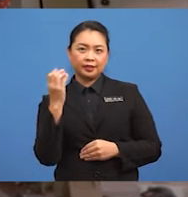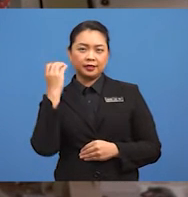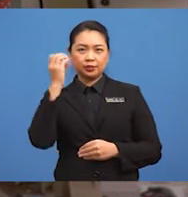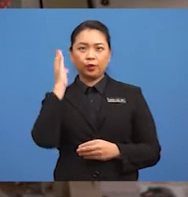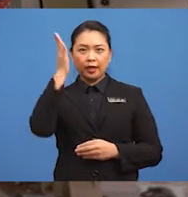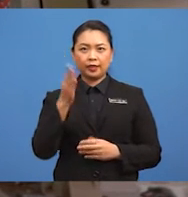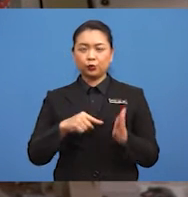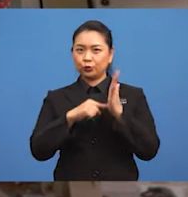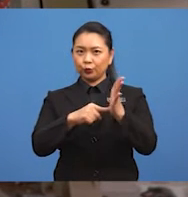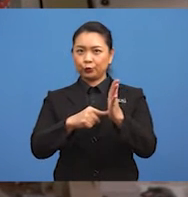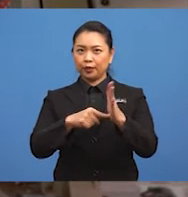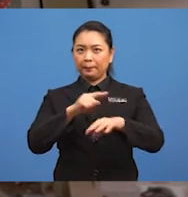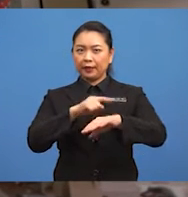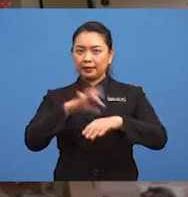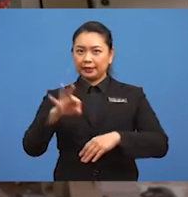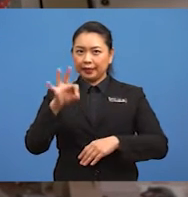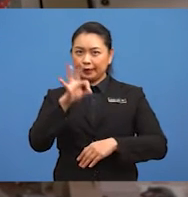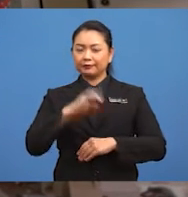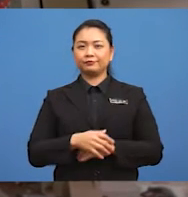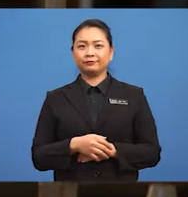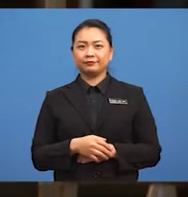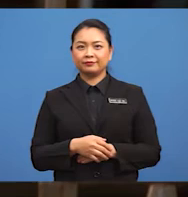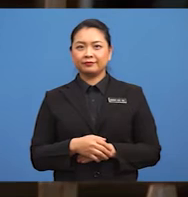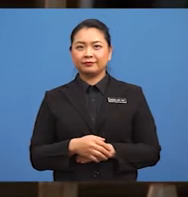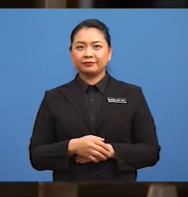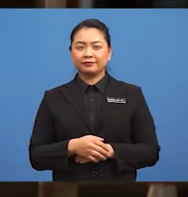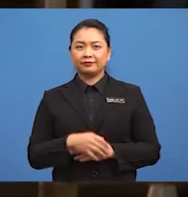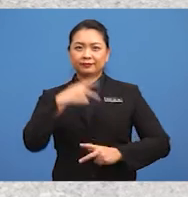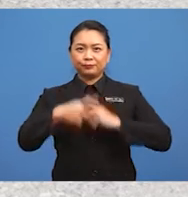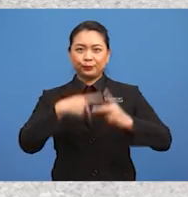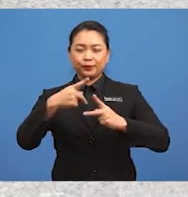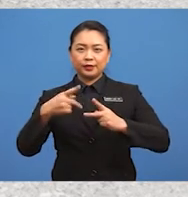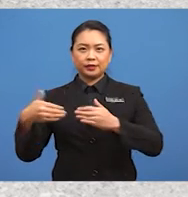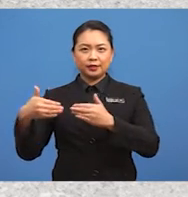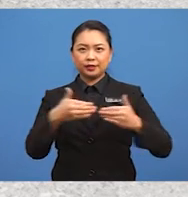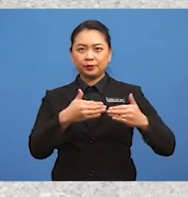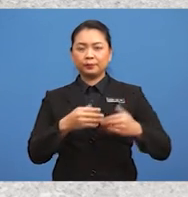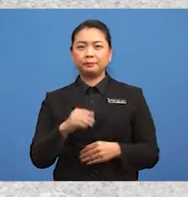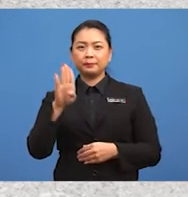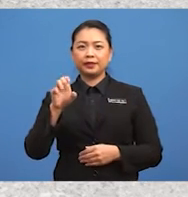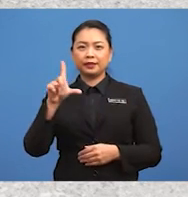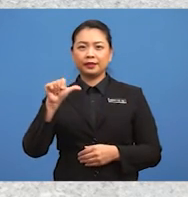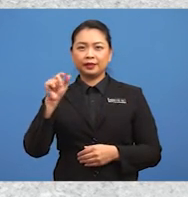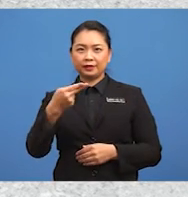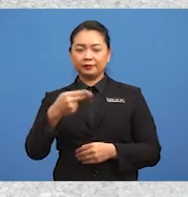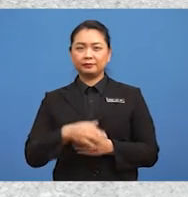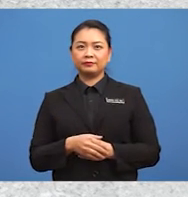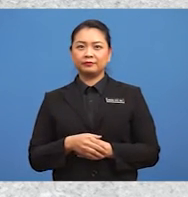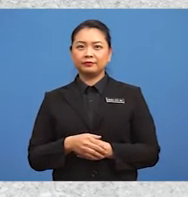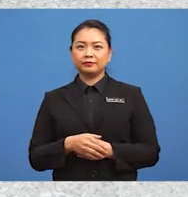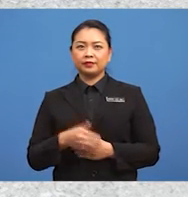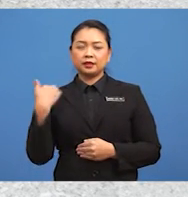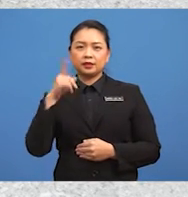tunjukkan semasa menjahit almari nanti. Proses yang seterusnya ialah belah. Belah